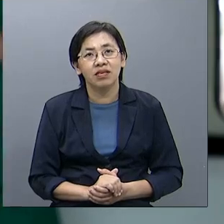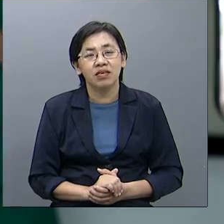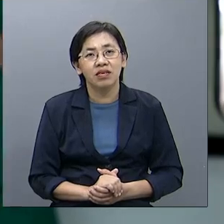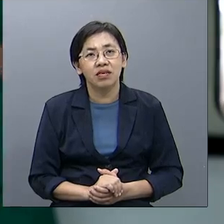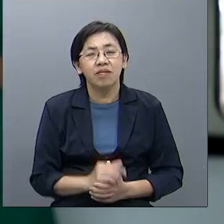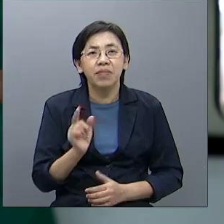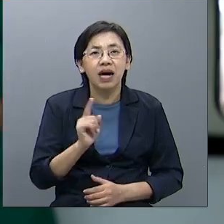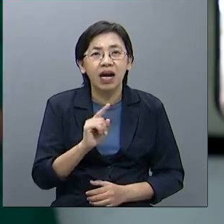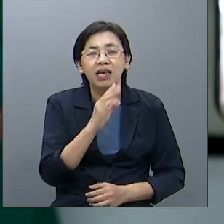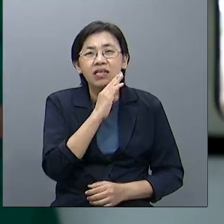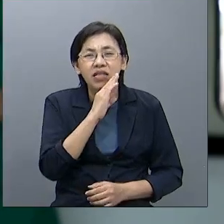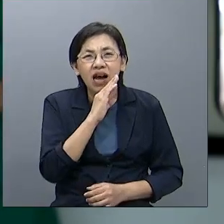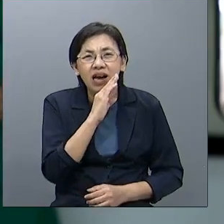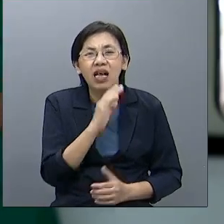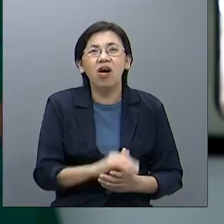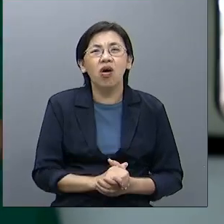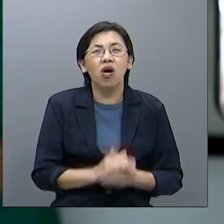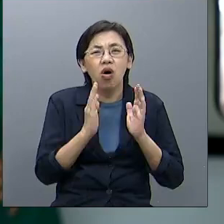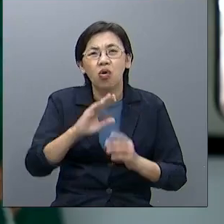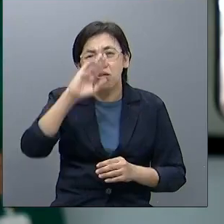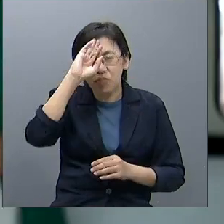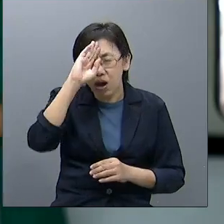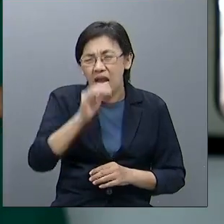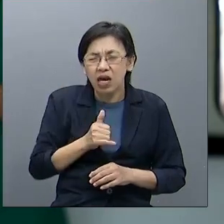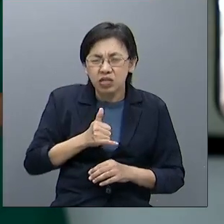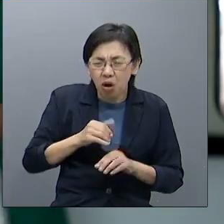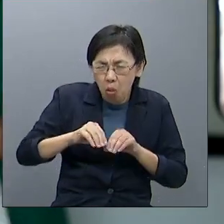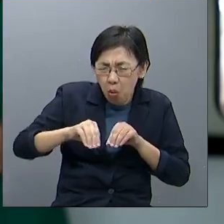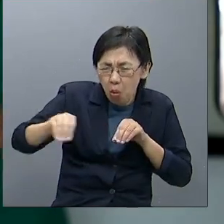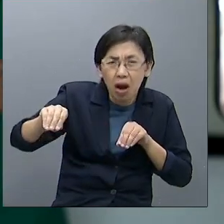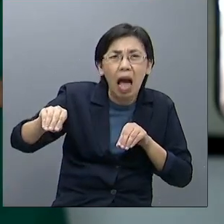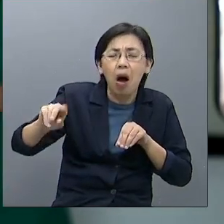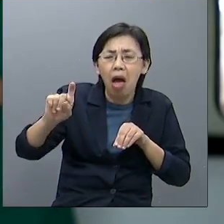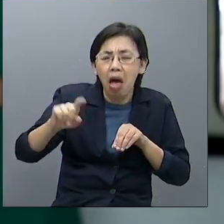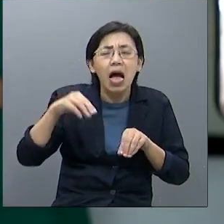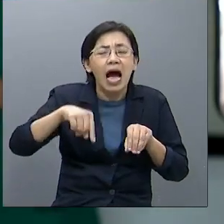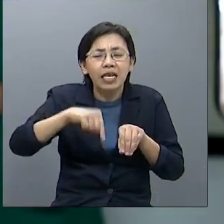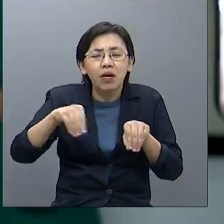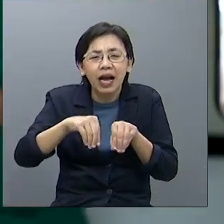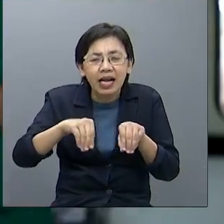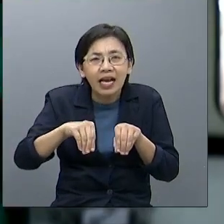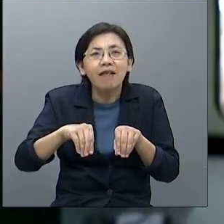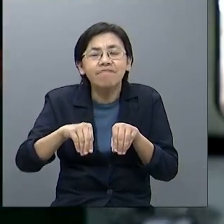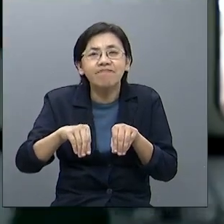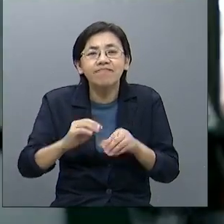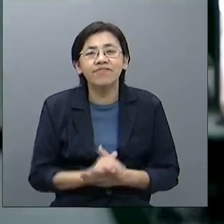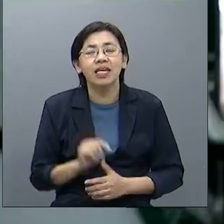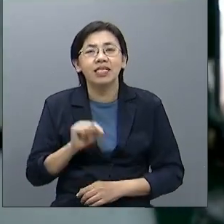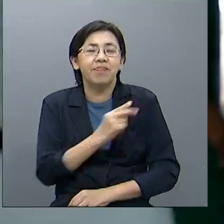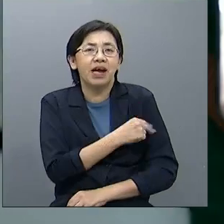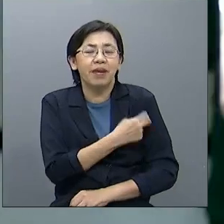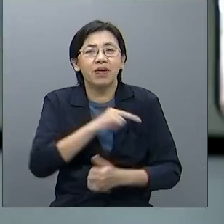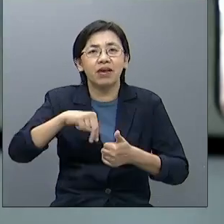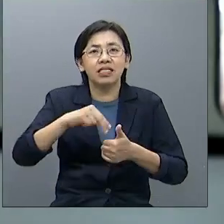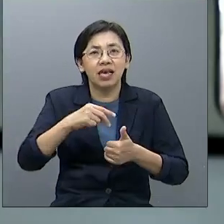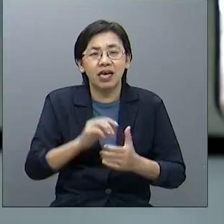ก็คือการเดินทางในกรณีที่ว่าโคตรทบหัวแล้ววันนี้เราบ่มีเครื่องอุปกรณ์นี้ผ่าตัดเนาะจะเดินทางคือนครหลวงก็คือ